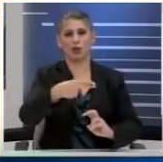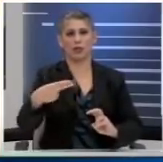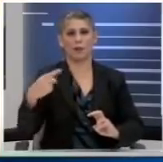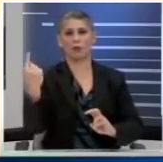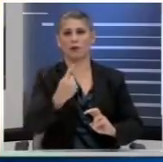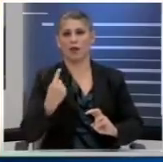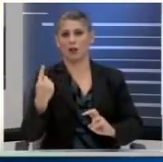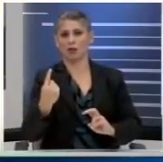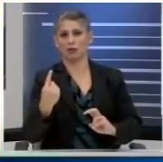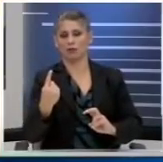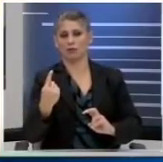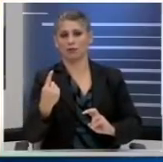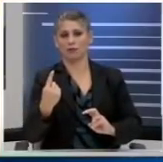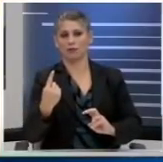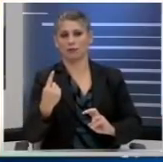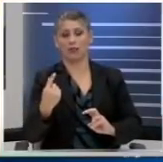αυτό.